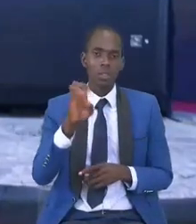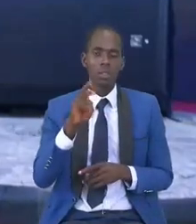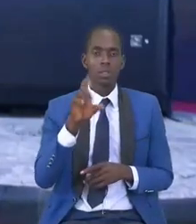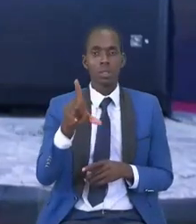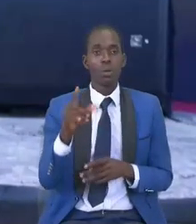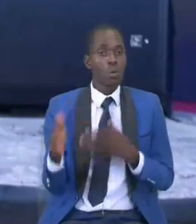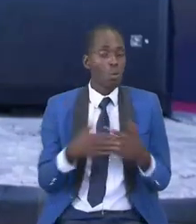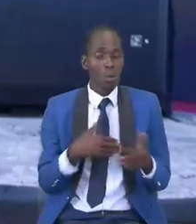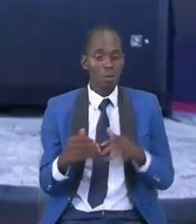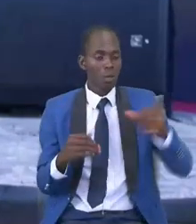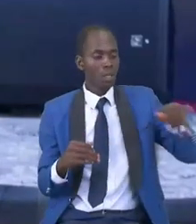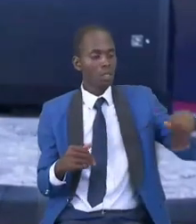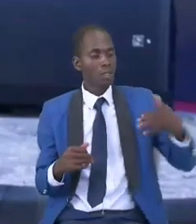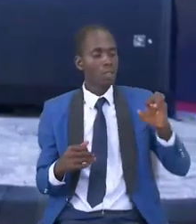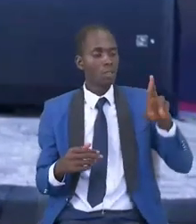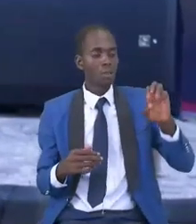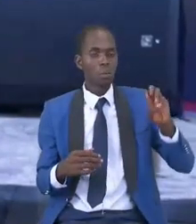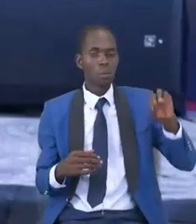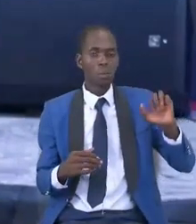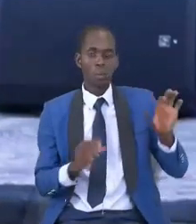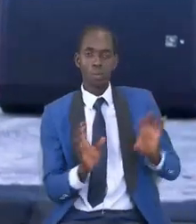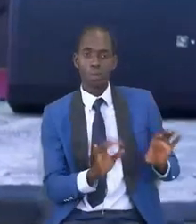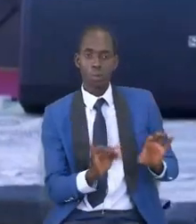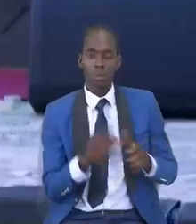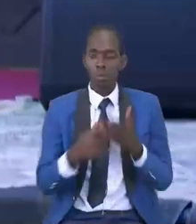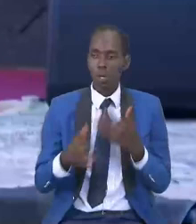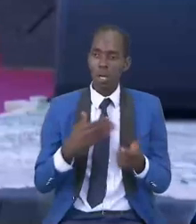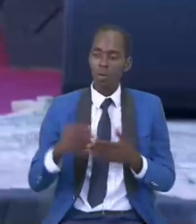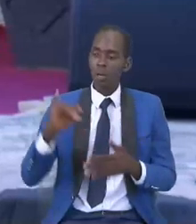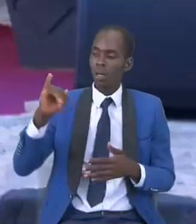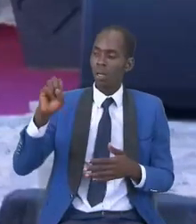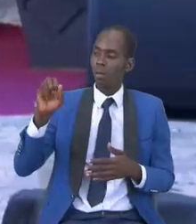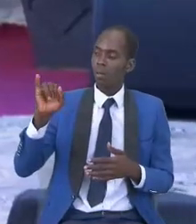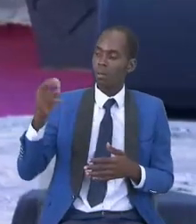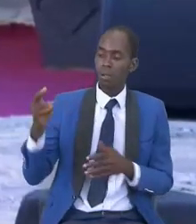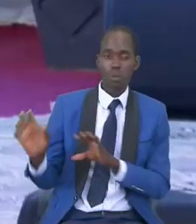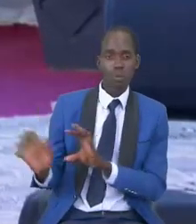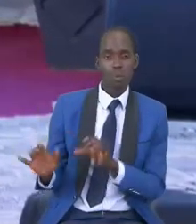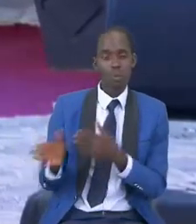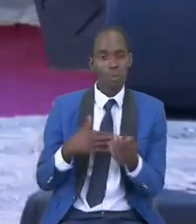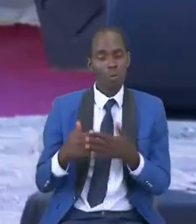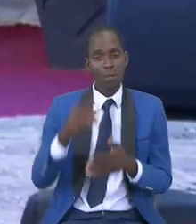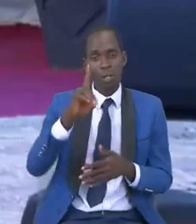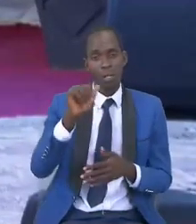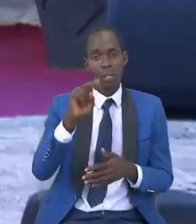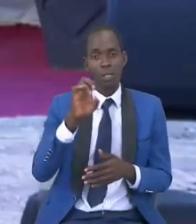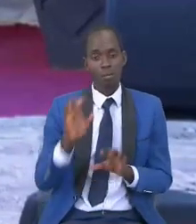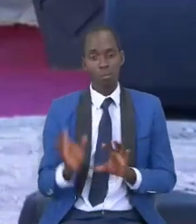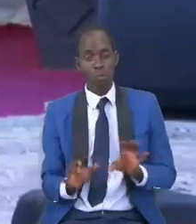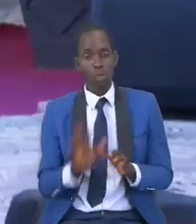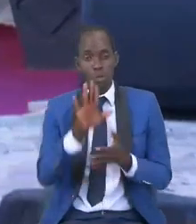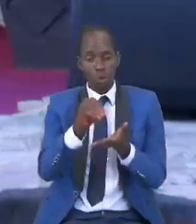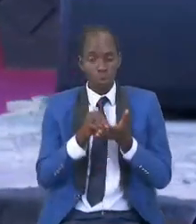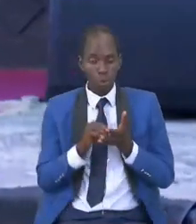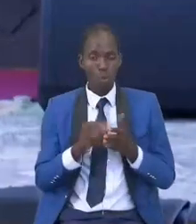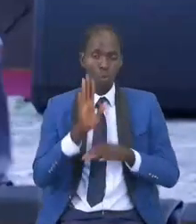Ézéchiel. Quel que soit ce que Jérémie fait, quel que soit ce que Ésaïe fait, quel que soit ce que Daniel est en train de faire, voici